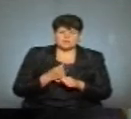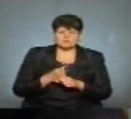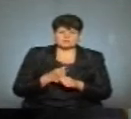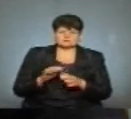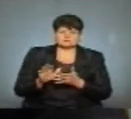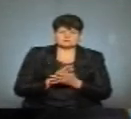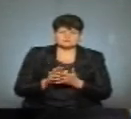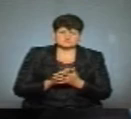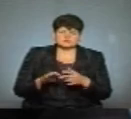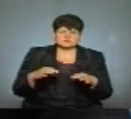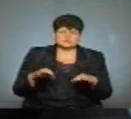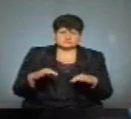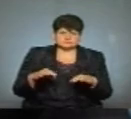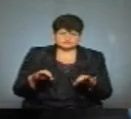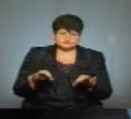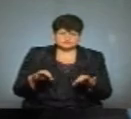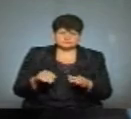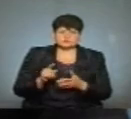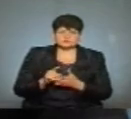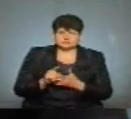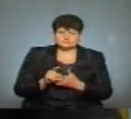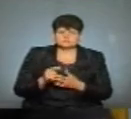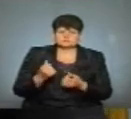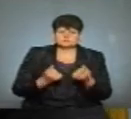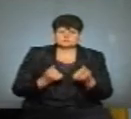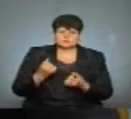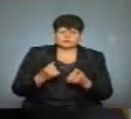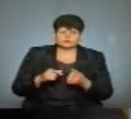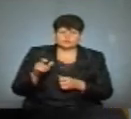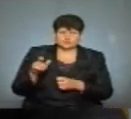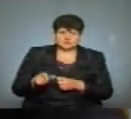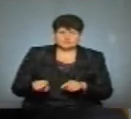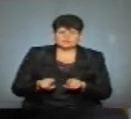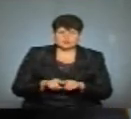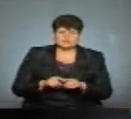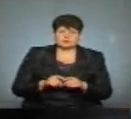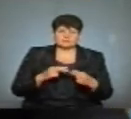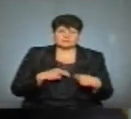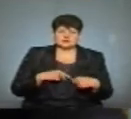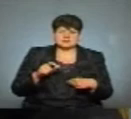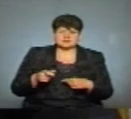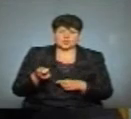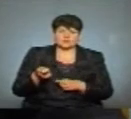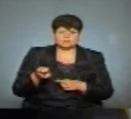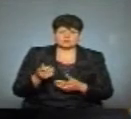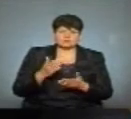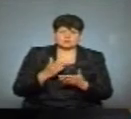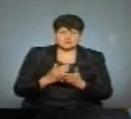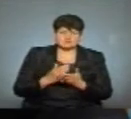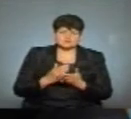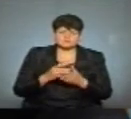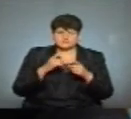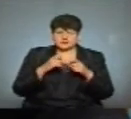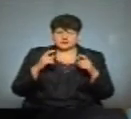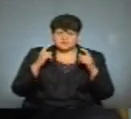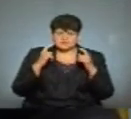транспортного засобу. Значить, повинні водій, також працівники, які їдуть, кондуктор, мати